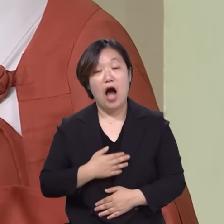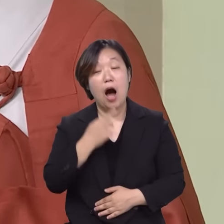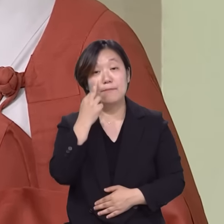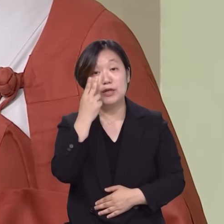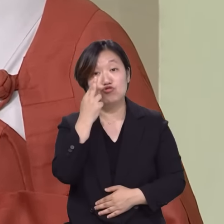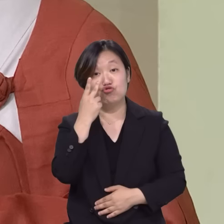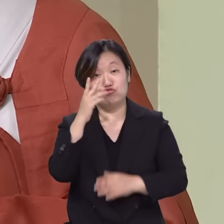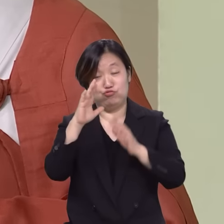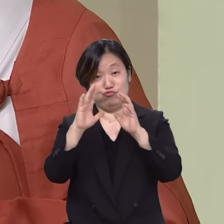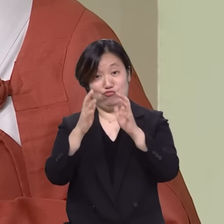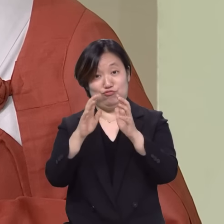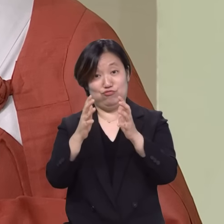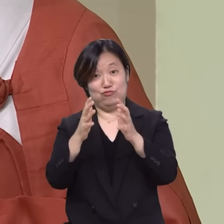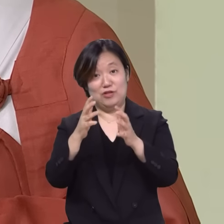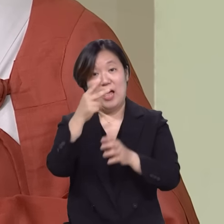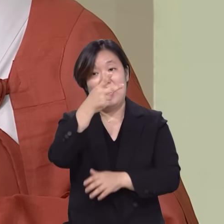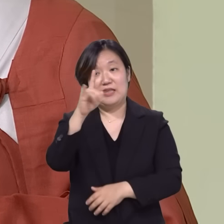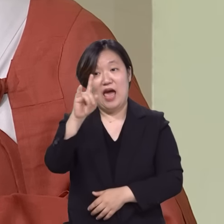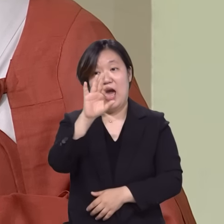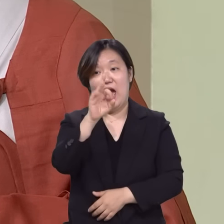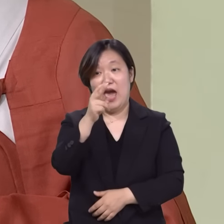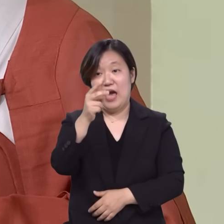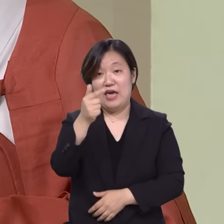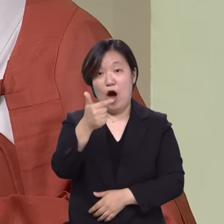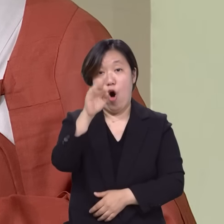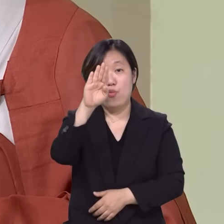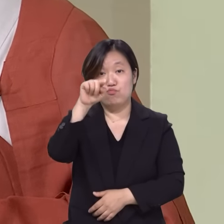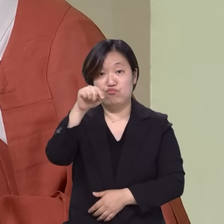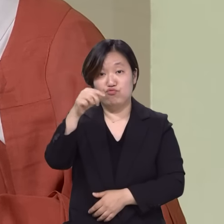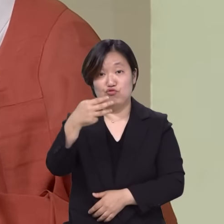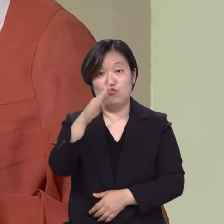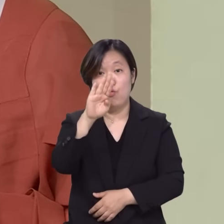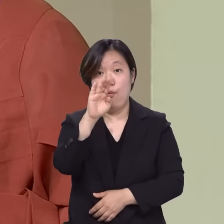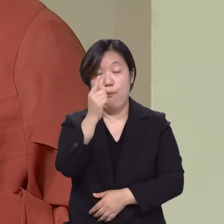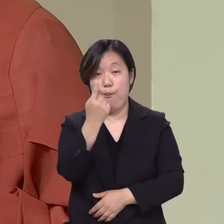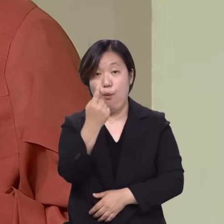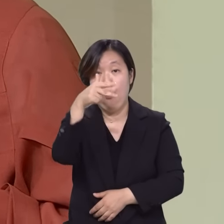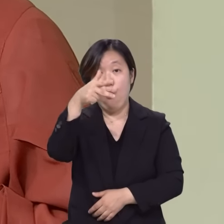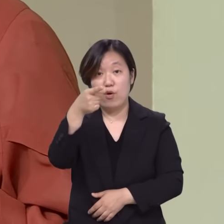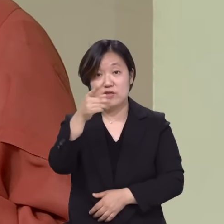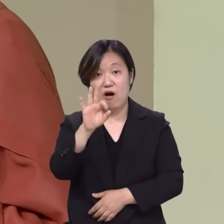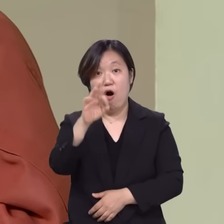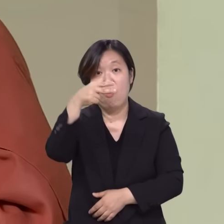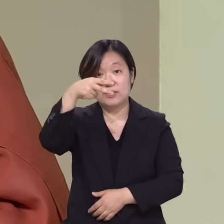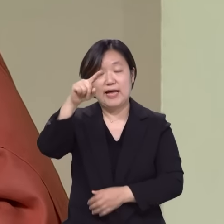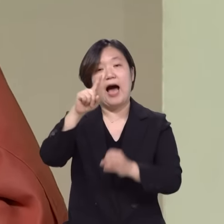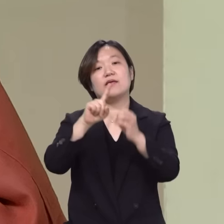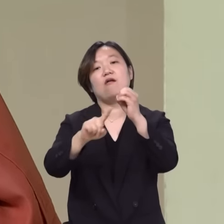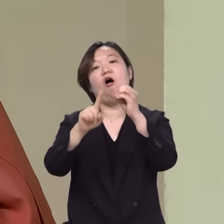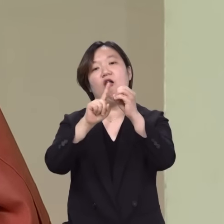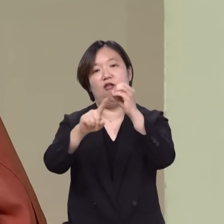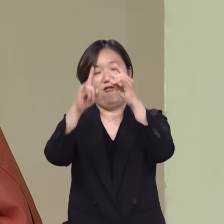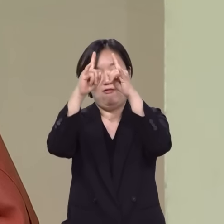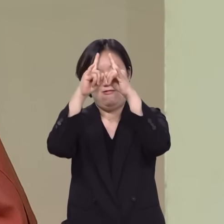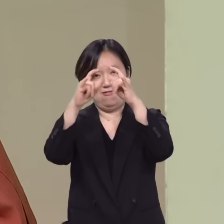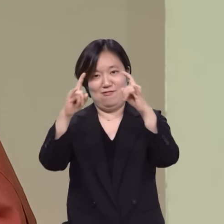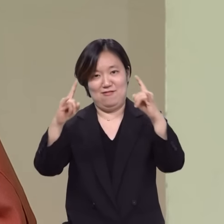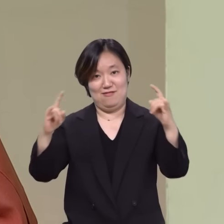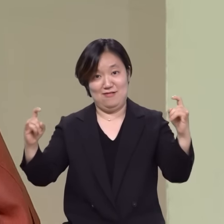미국에 대연 불보 정사라는 절이 있습니다 미국에 대연